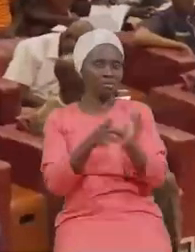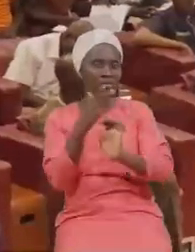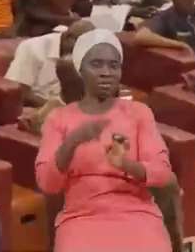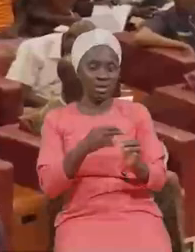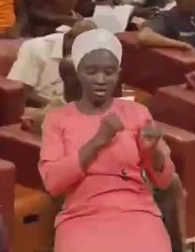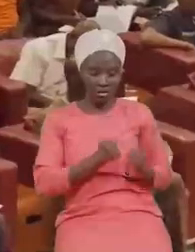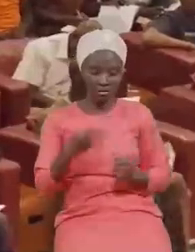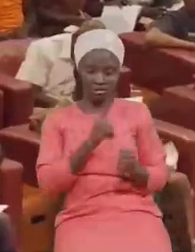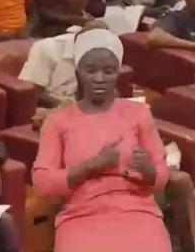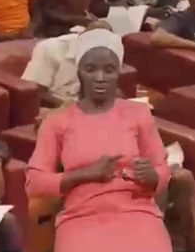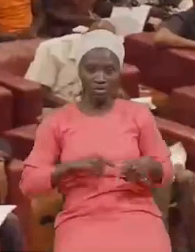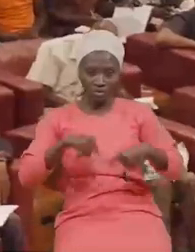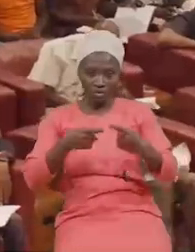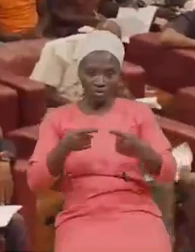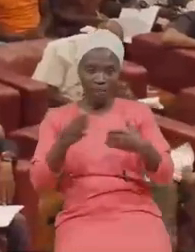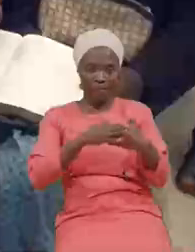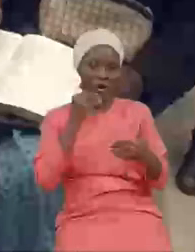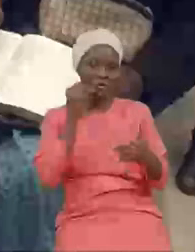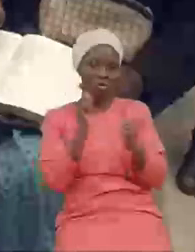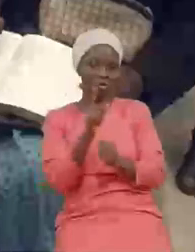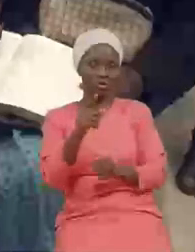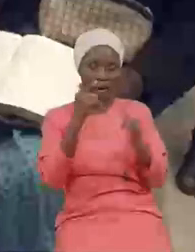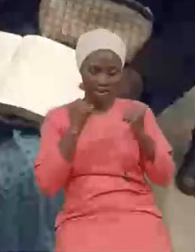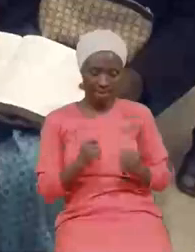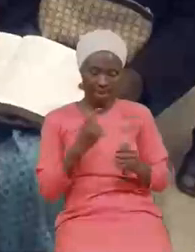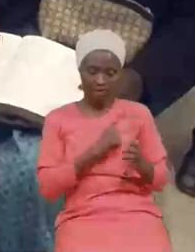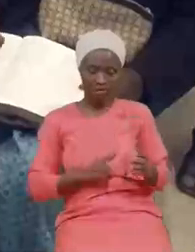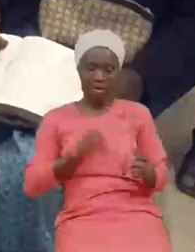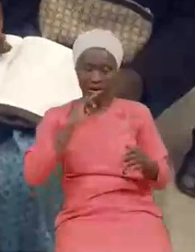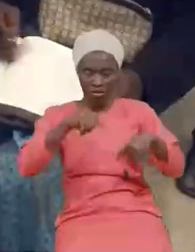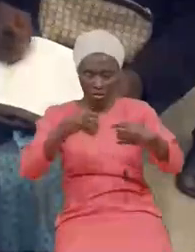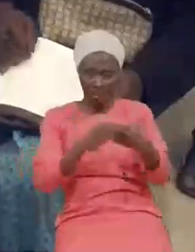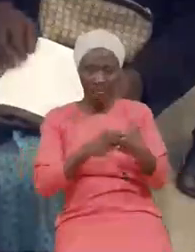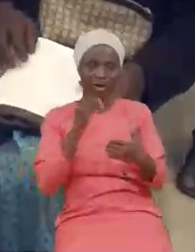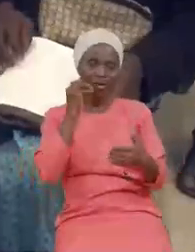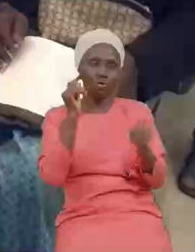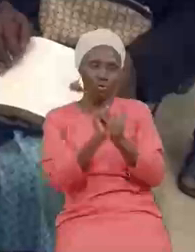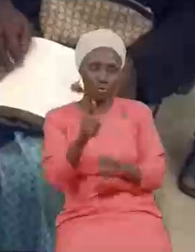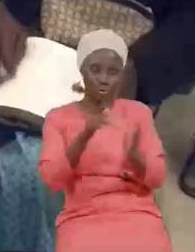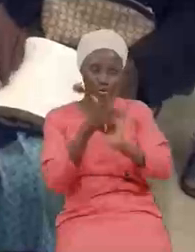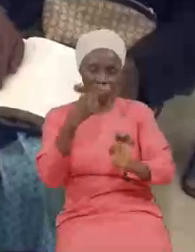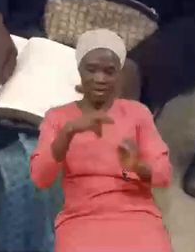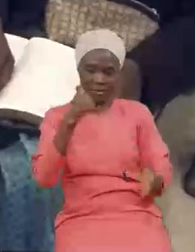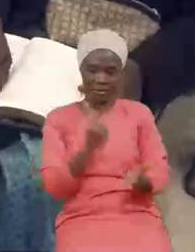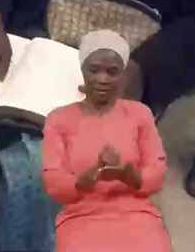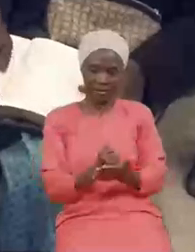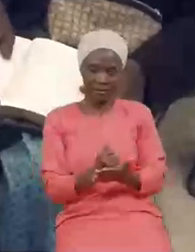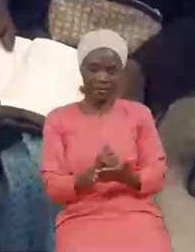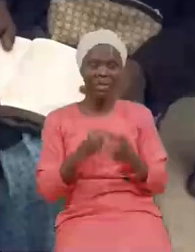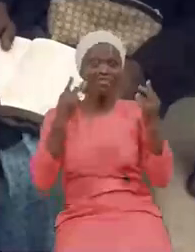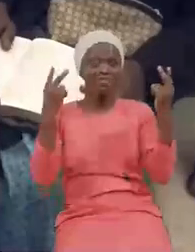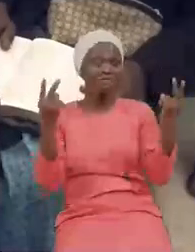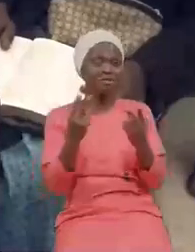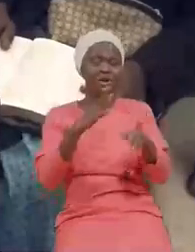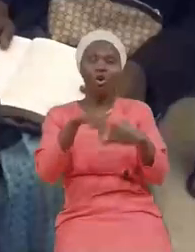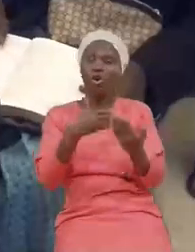maison avec toi la puissance du Seigneur irait à la maison avec toi la victoire tout au long